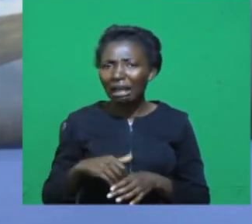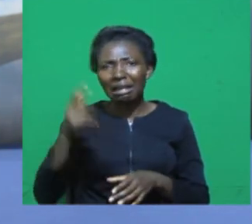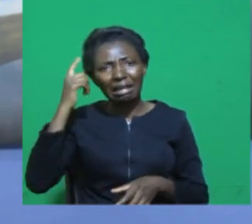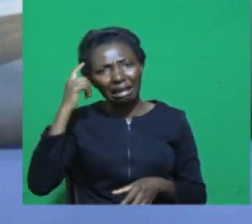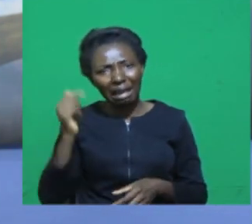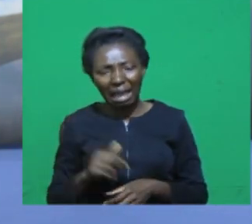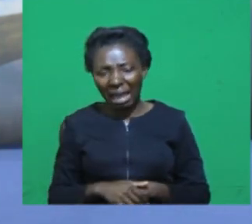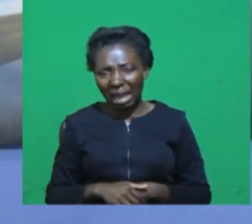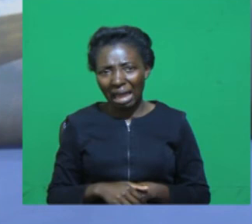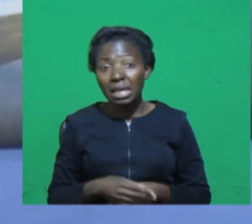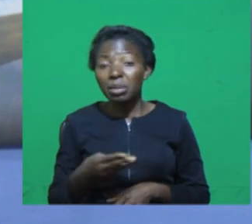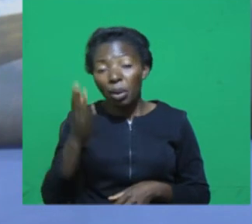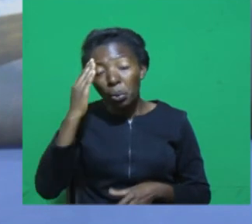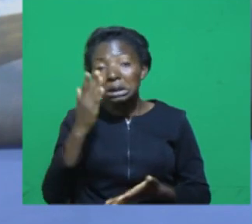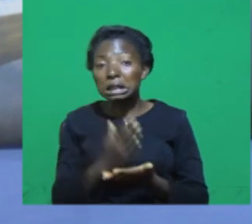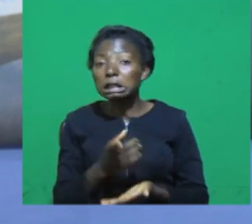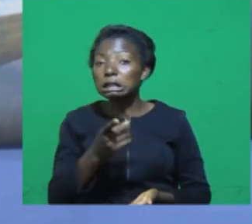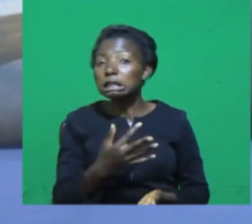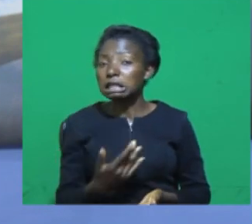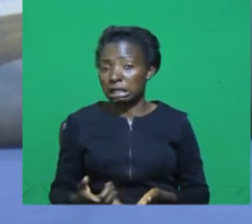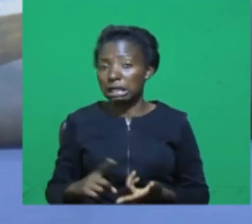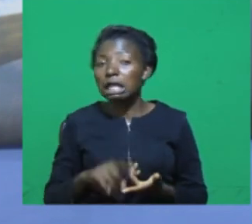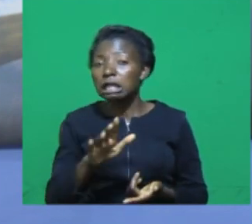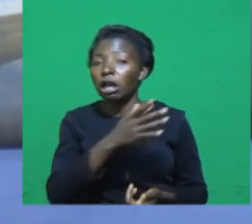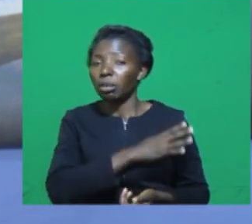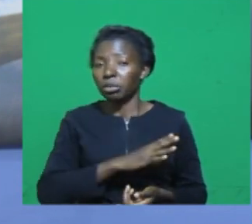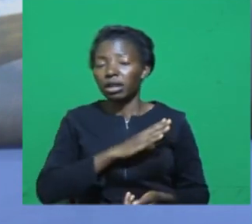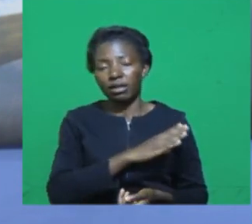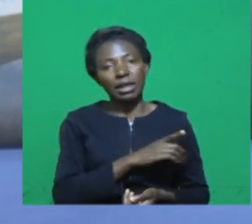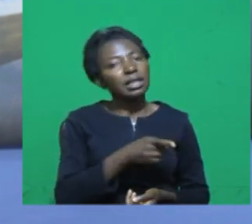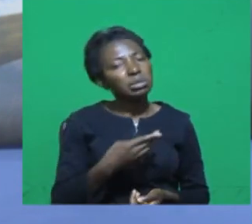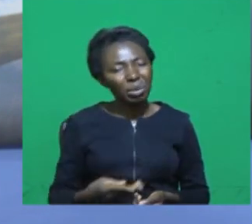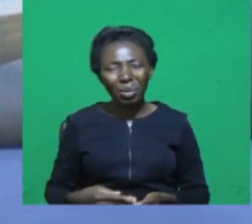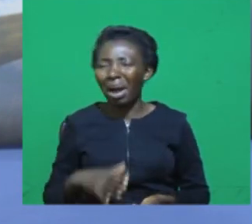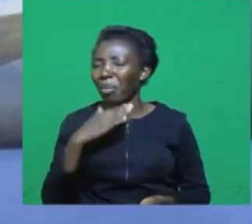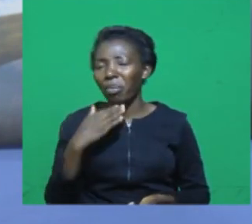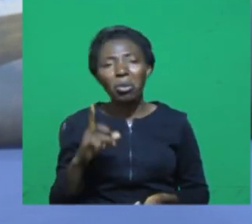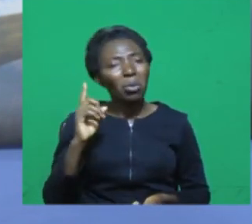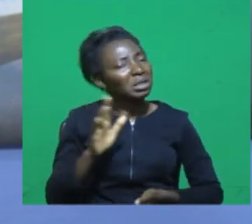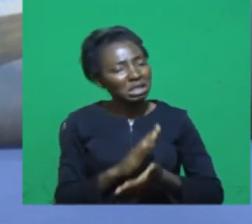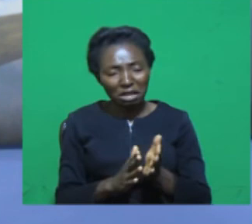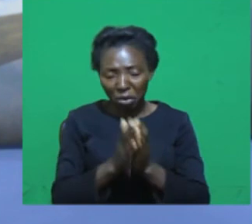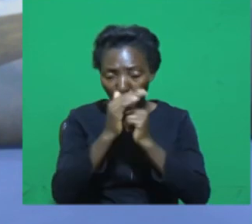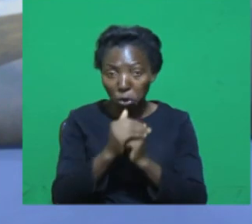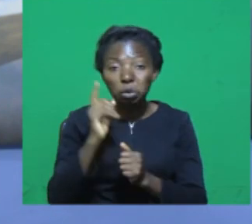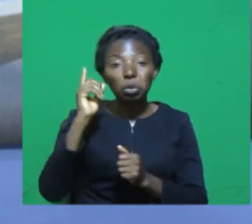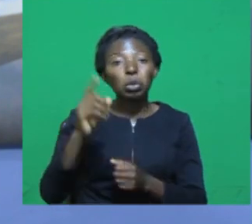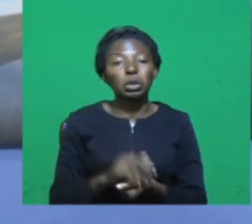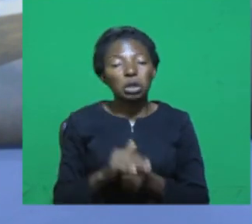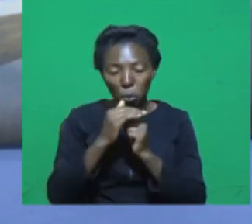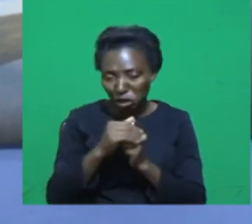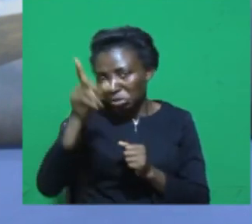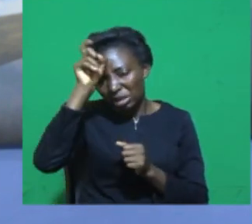kuita, vakatanga nazvo neunhu hwavo, vanhu ivavo vanosvotesa Mwari zvisingaiti.